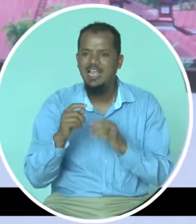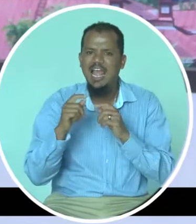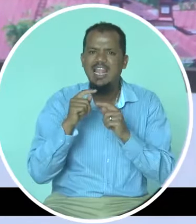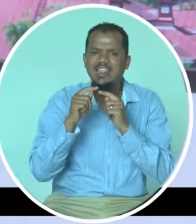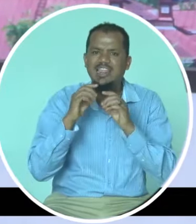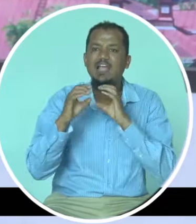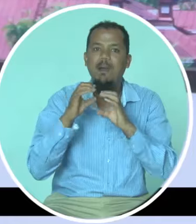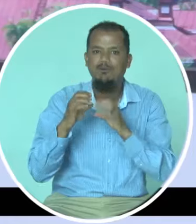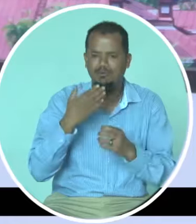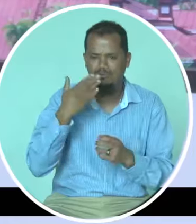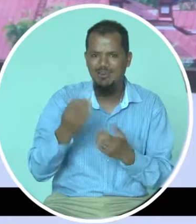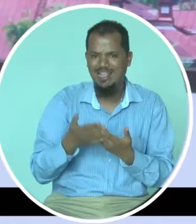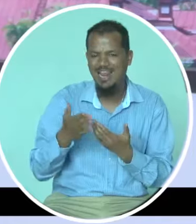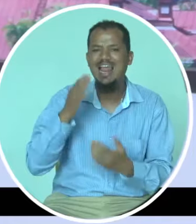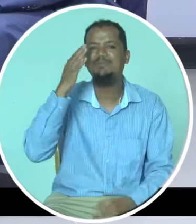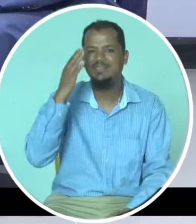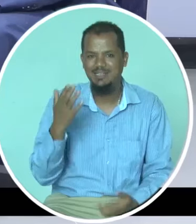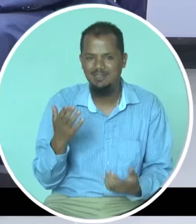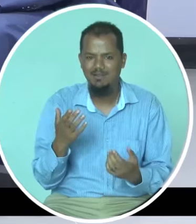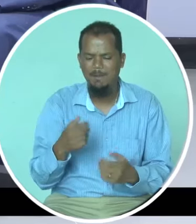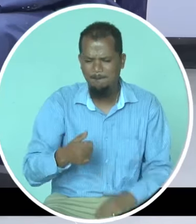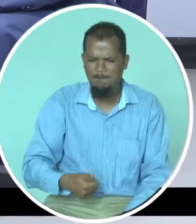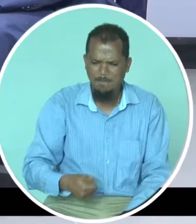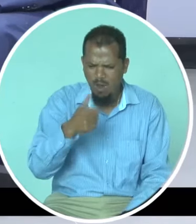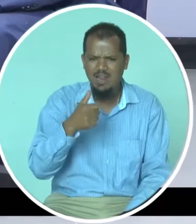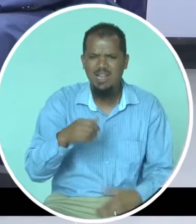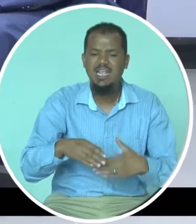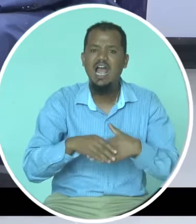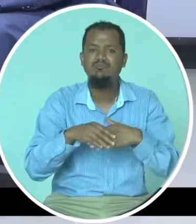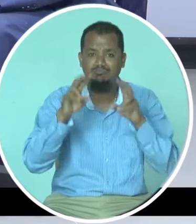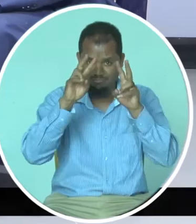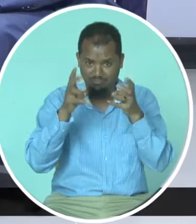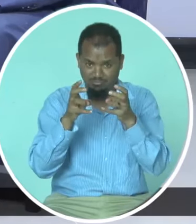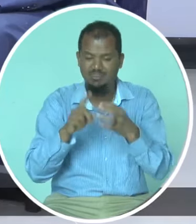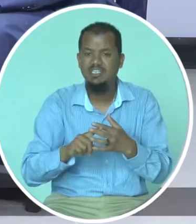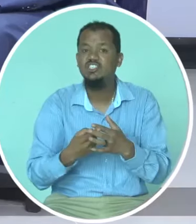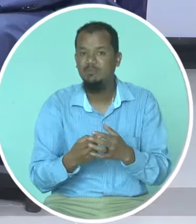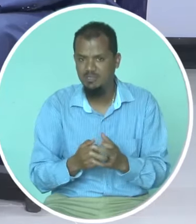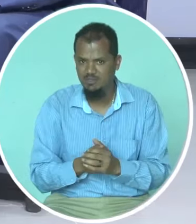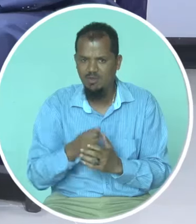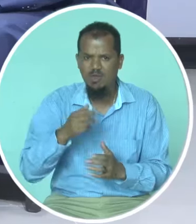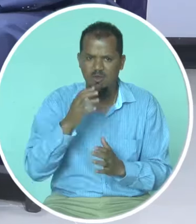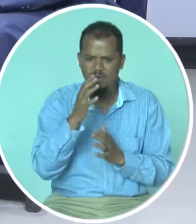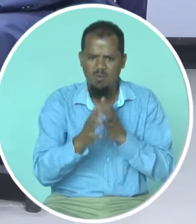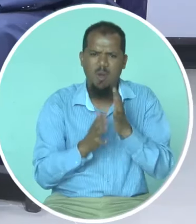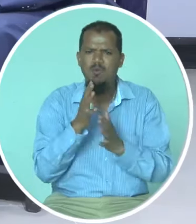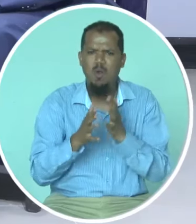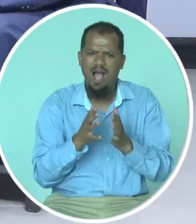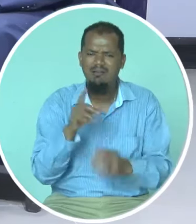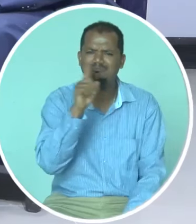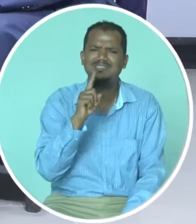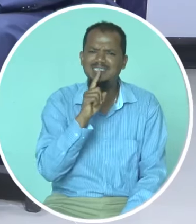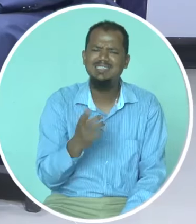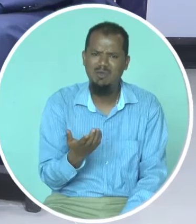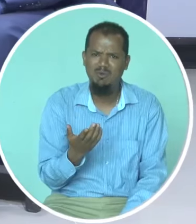ከተግባቦት አንጻርም ጥብና ቀላል ይመስለኛል እና እንደው በዋናነት ካስተዋወቅ ነው ርዕሰ ጉዳይ እንጀምርና ቋንቋ ምንድን ነው